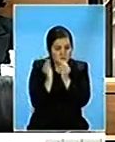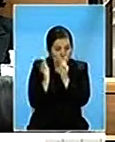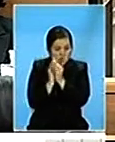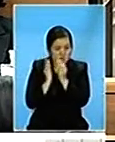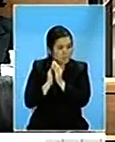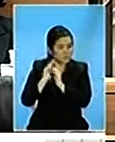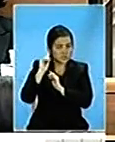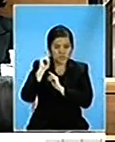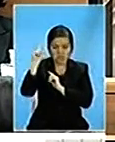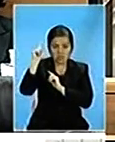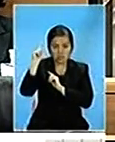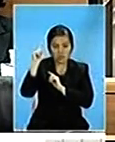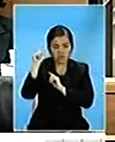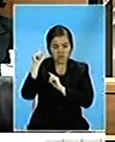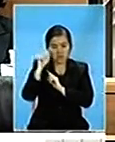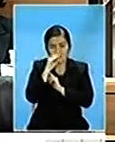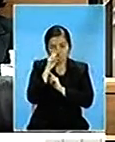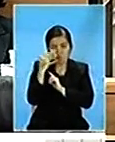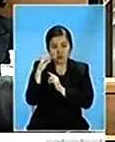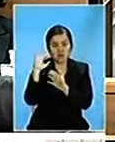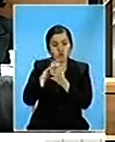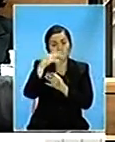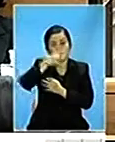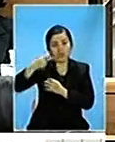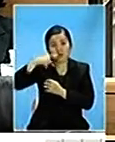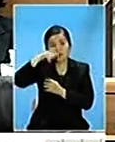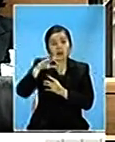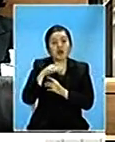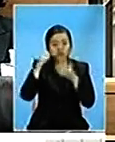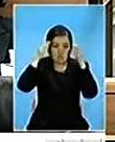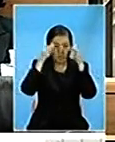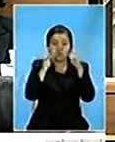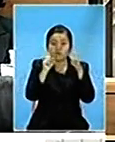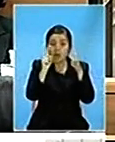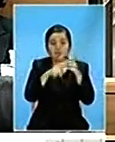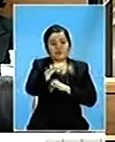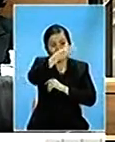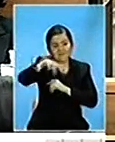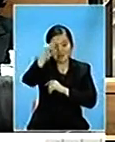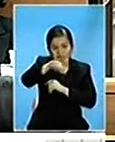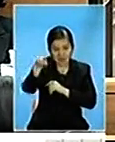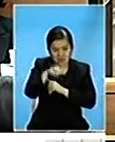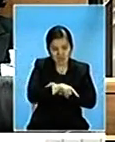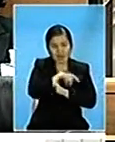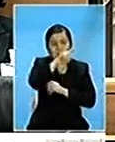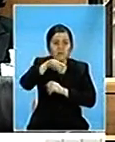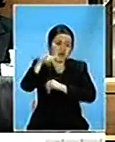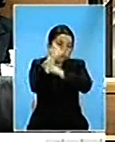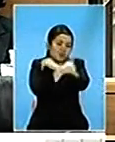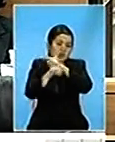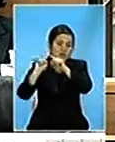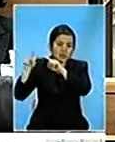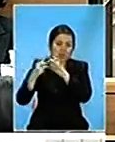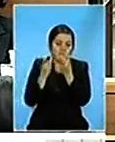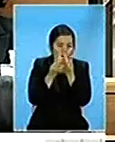อกคะแนนที่หนึ่งนะคะในเรื่องของภาษาไทยแต่มักจะมุ่งกันไปที่ภาษาอังกฤษภาษาต่างชาติคณิต